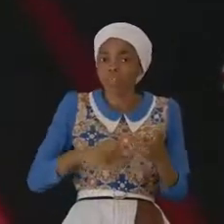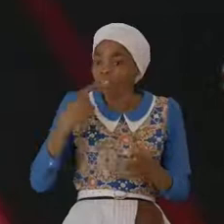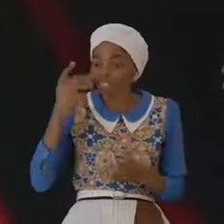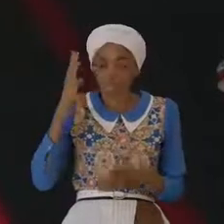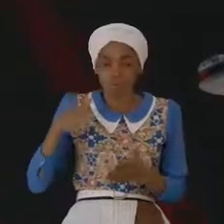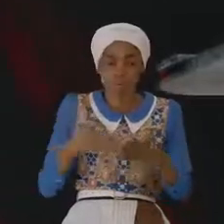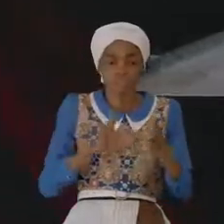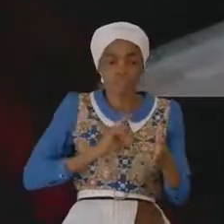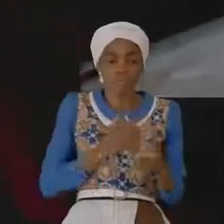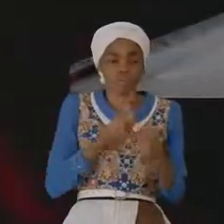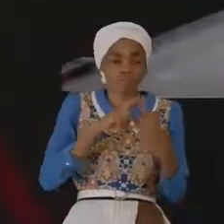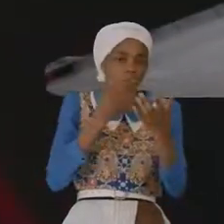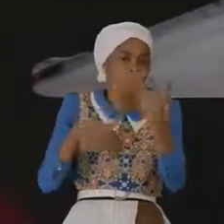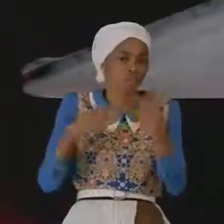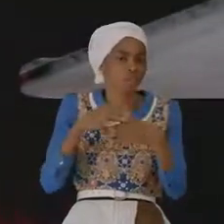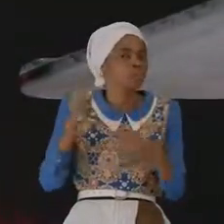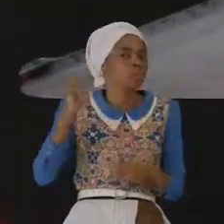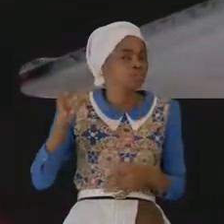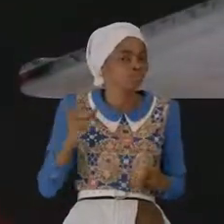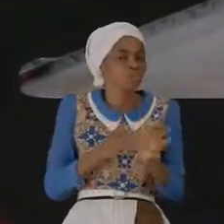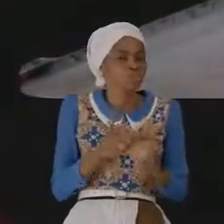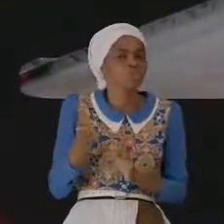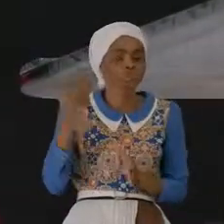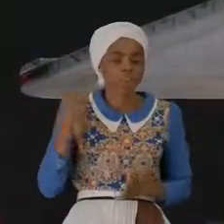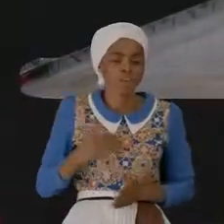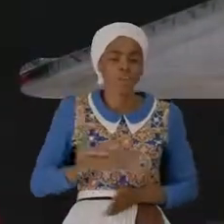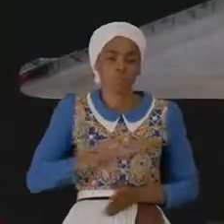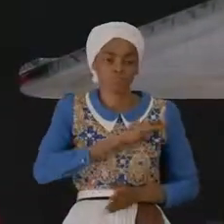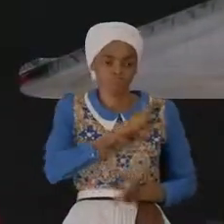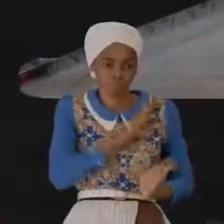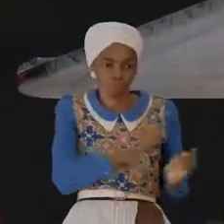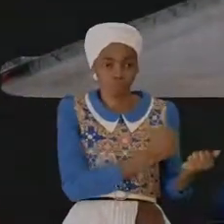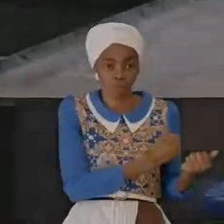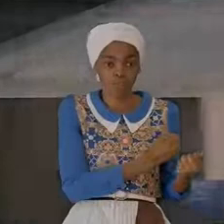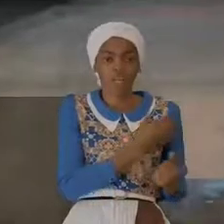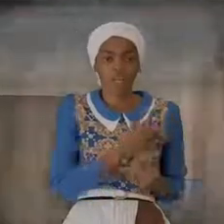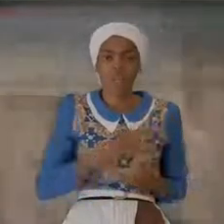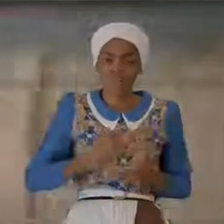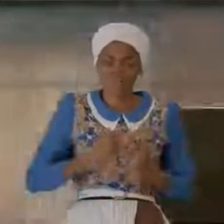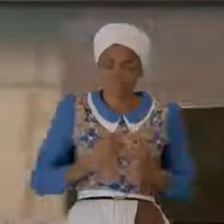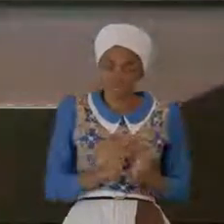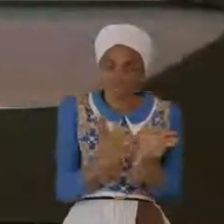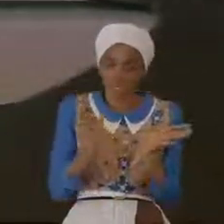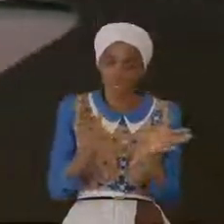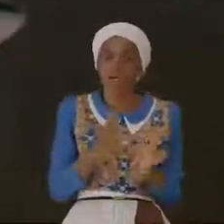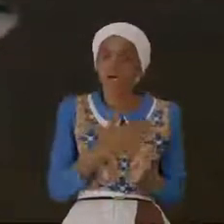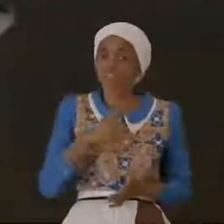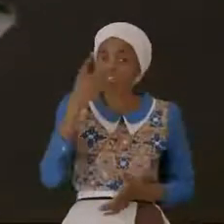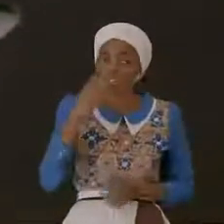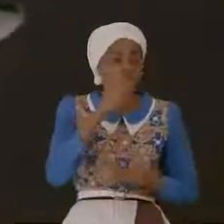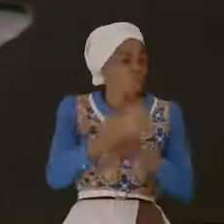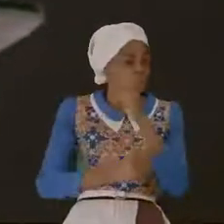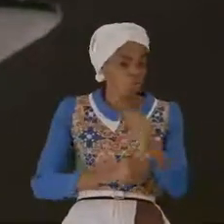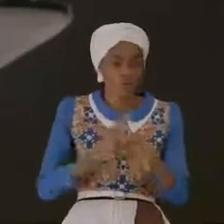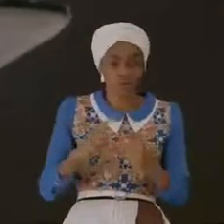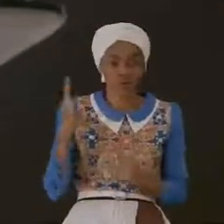ce qu'ils nous disent nous mènera au ciel. Donc, Christ est très, très distinct, clair, et dit, malheur